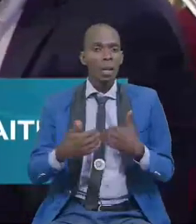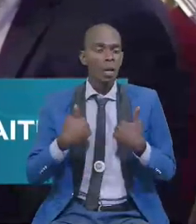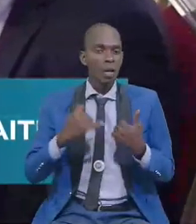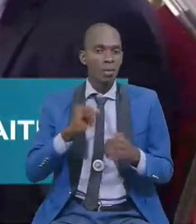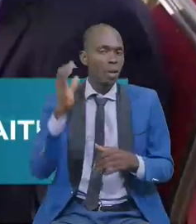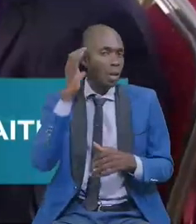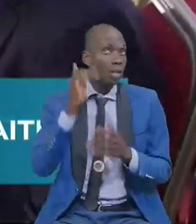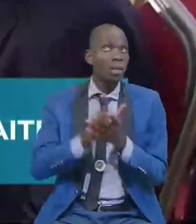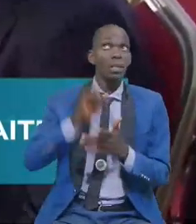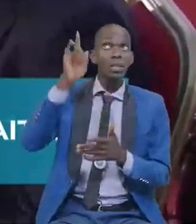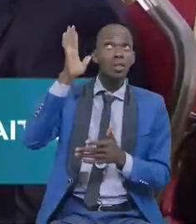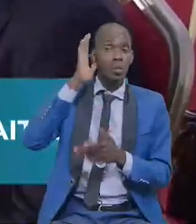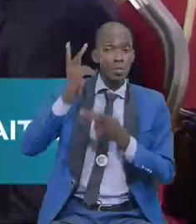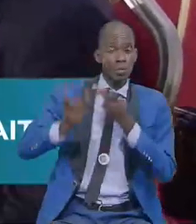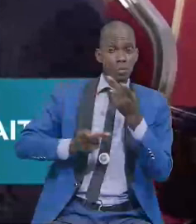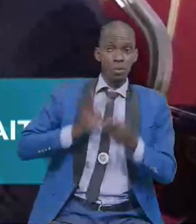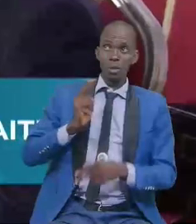entendu parler de sa visite,